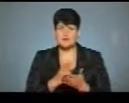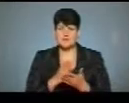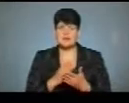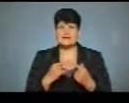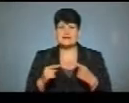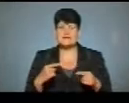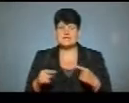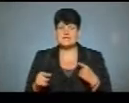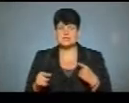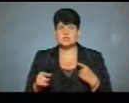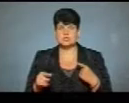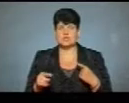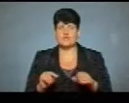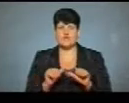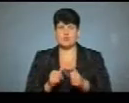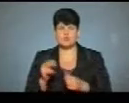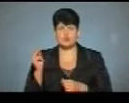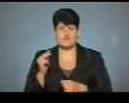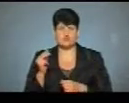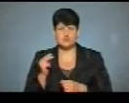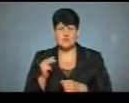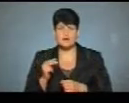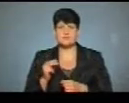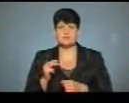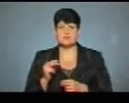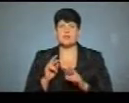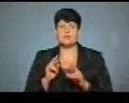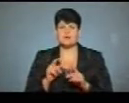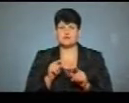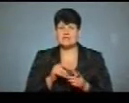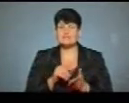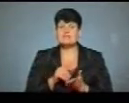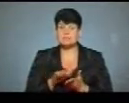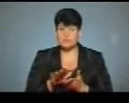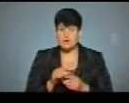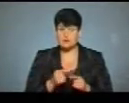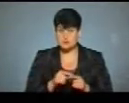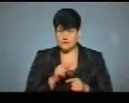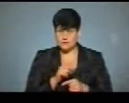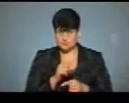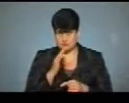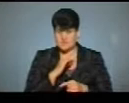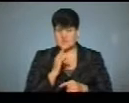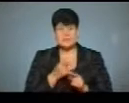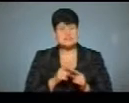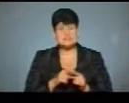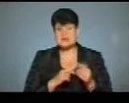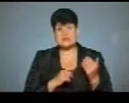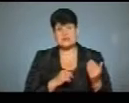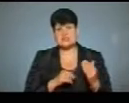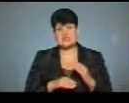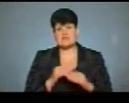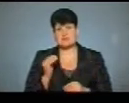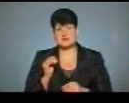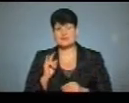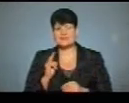іншу альтернативну форму навчання. Як вони відмовляються від того батьки, то ну, це є їхній вибір.